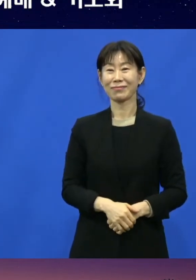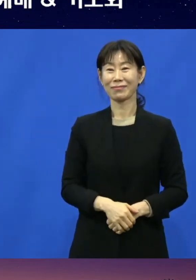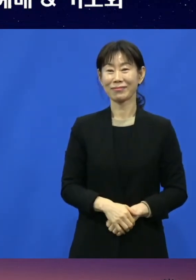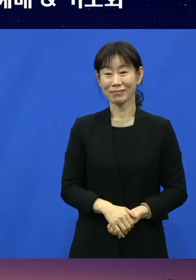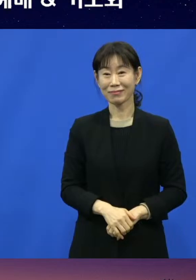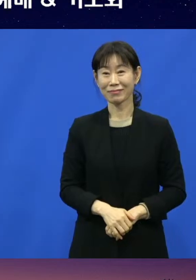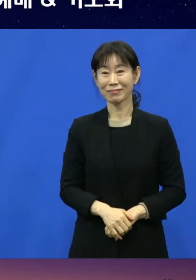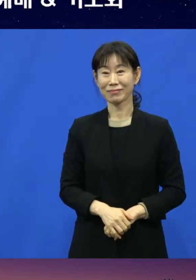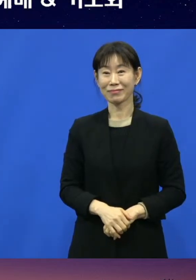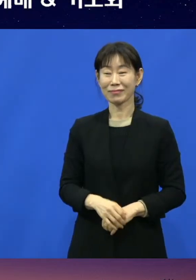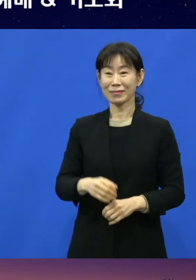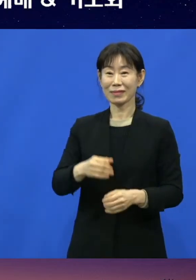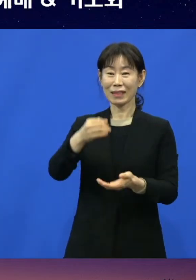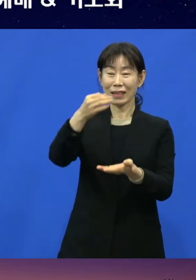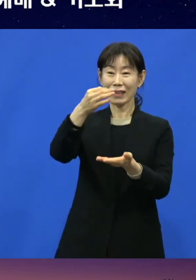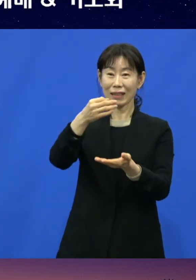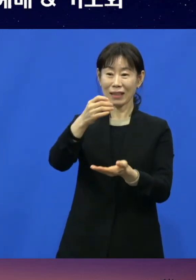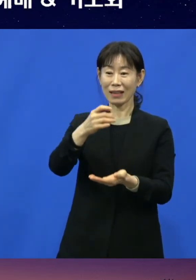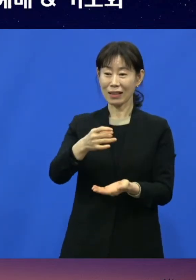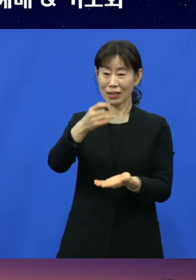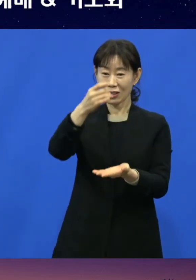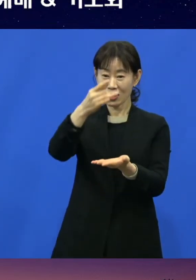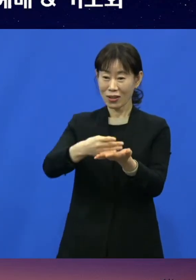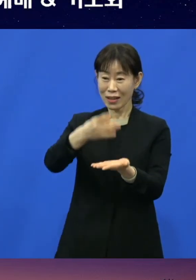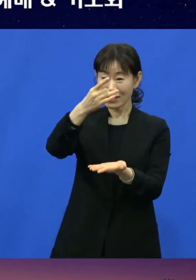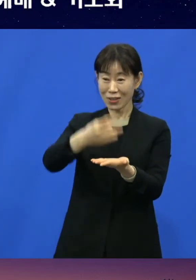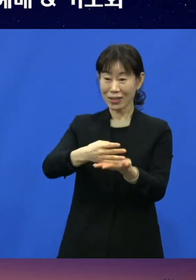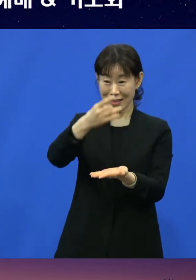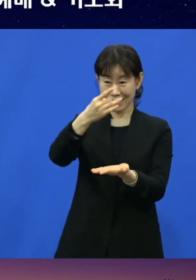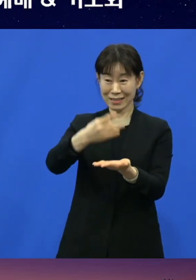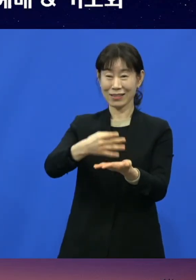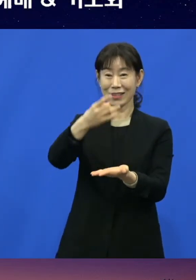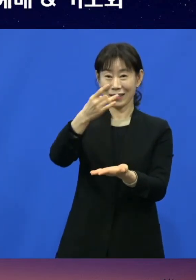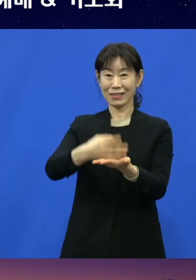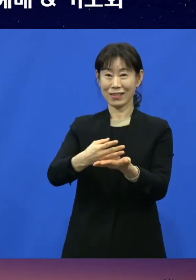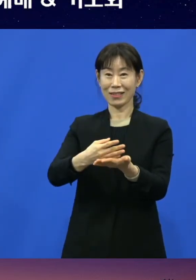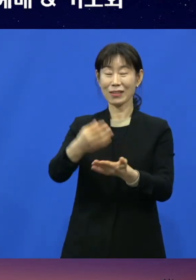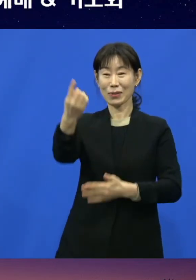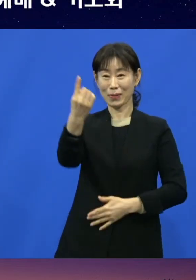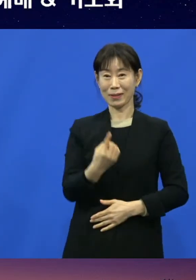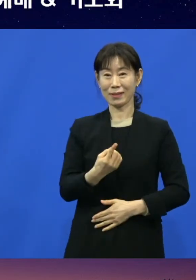그 천안에는 좀 이제 샤이하네요. 다니는. 오케이.